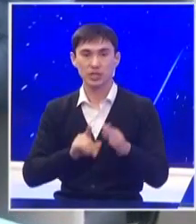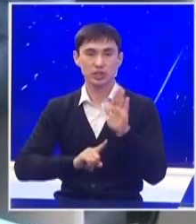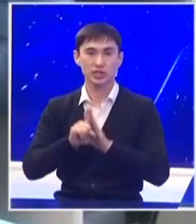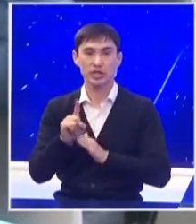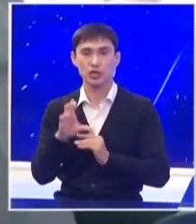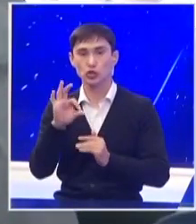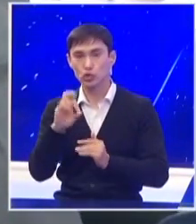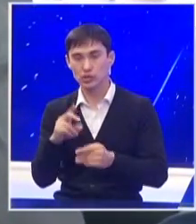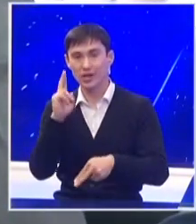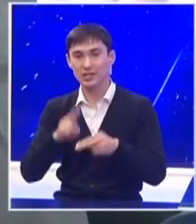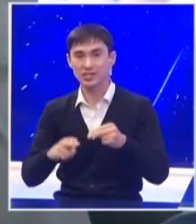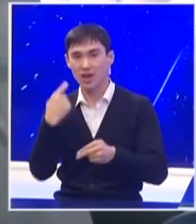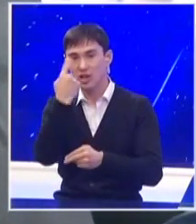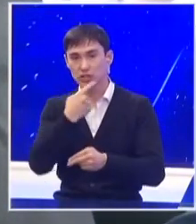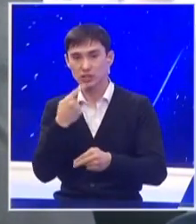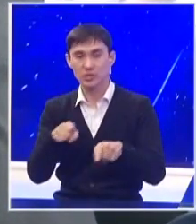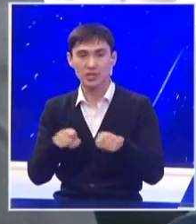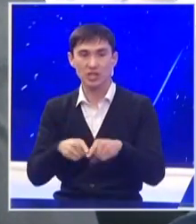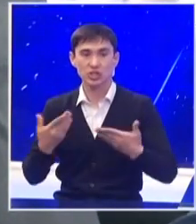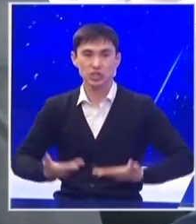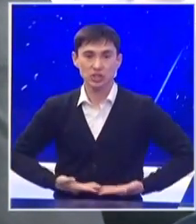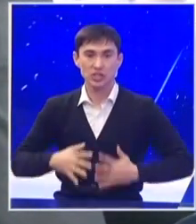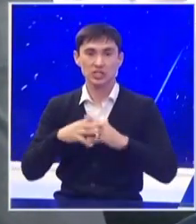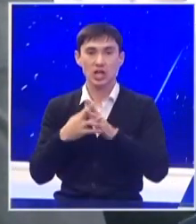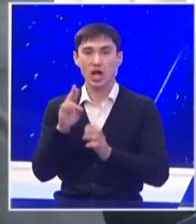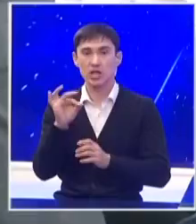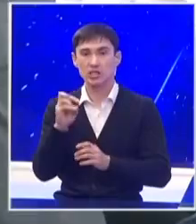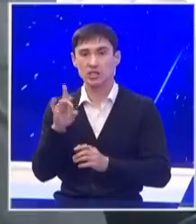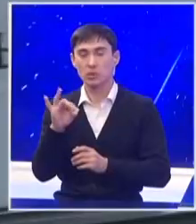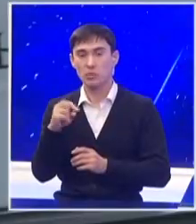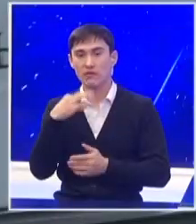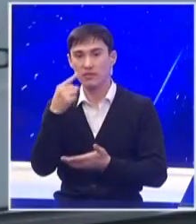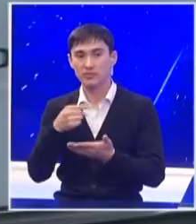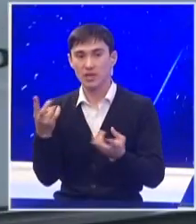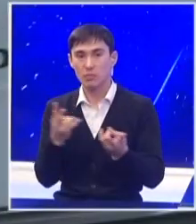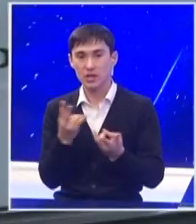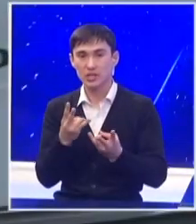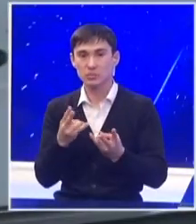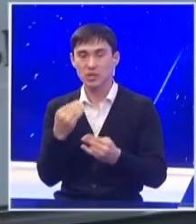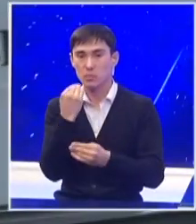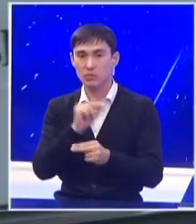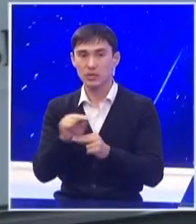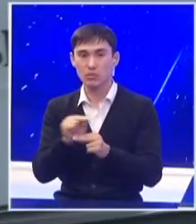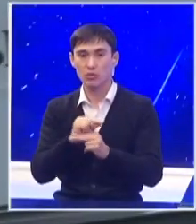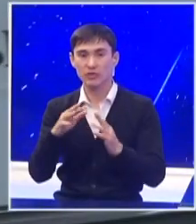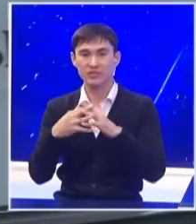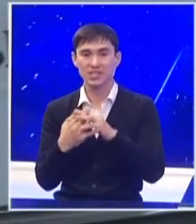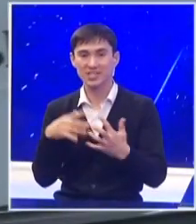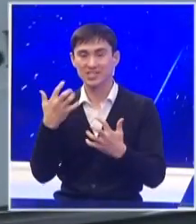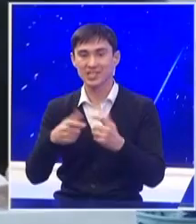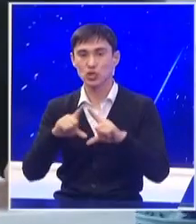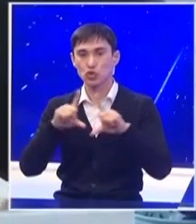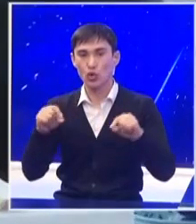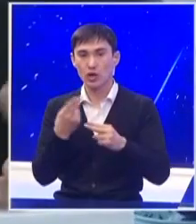от социальных, заканчивая личными. Так, житель села Каражота Касым Абилов высказался о необходимости капитального ремонта в сельской средней